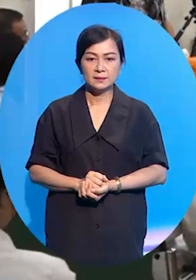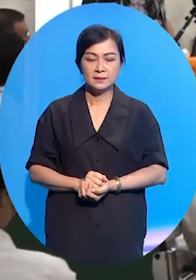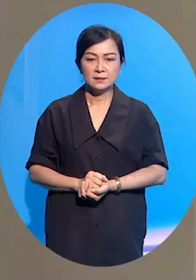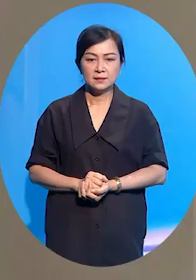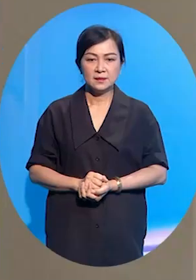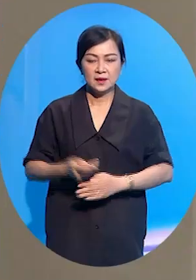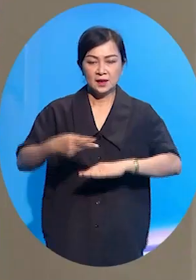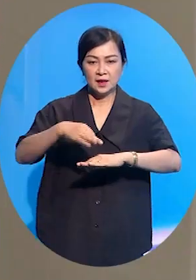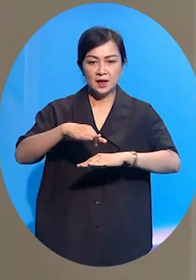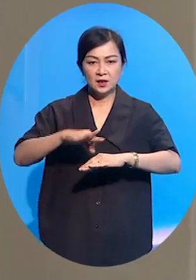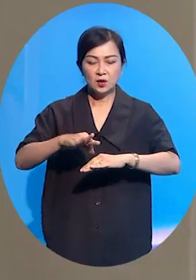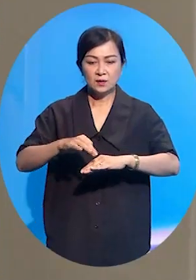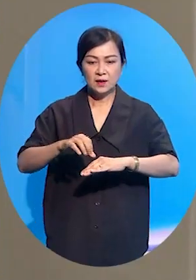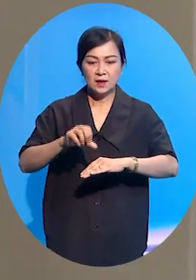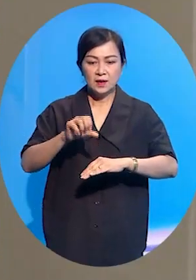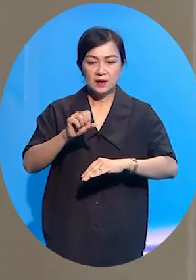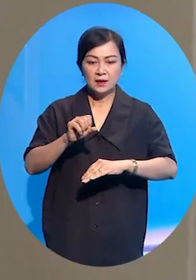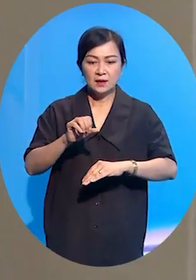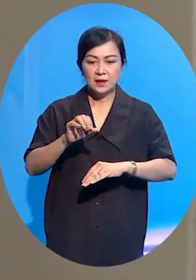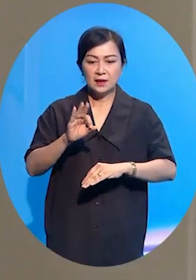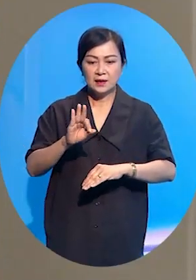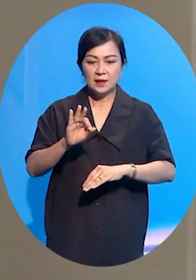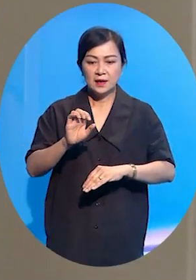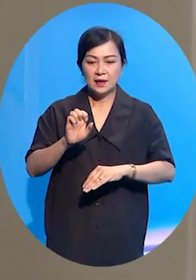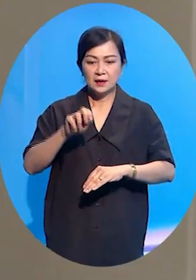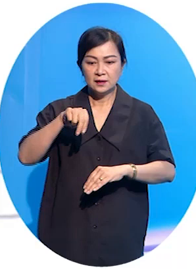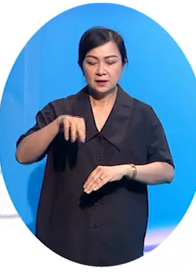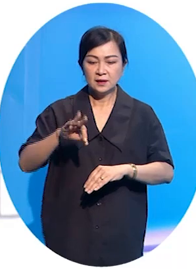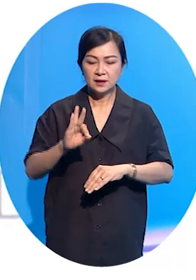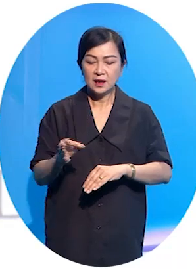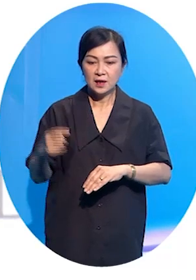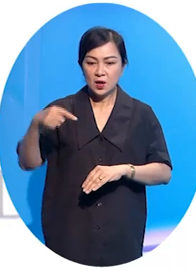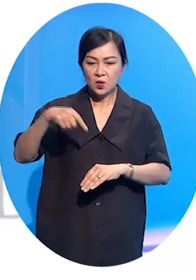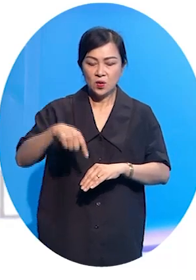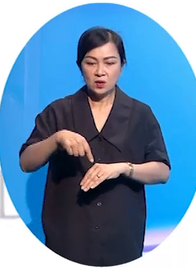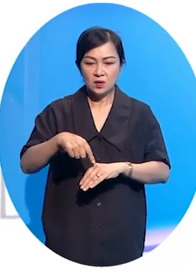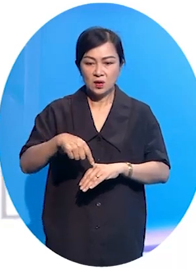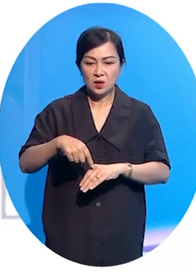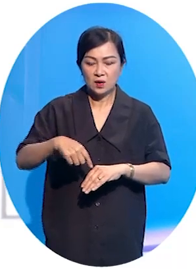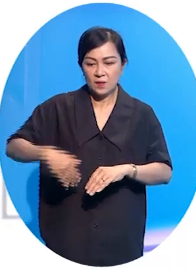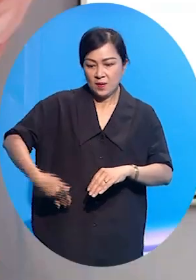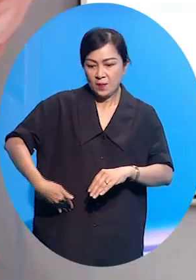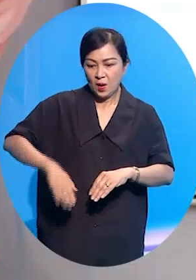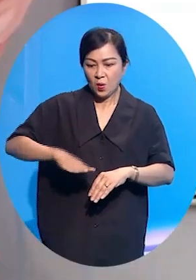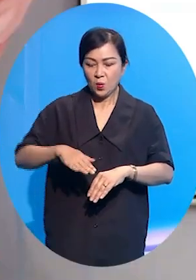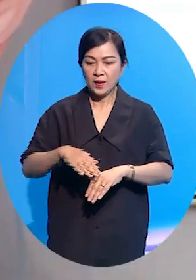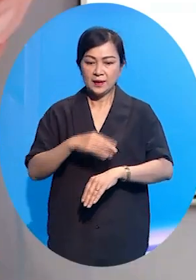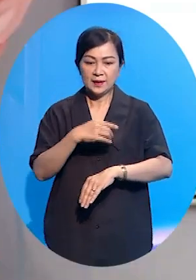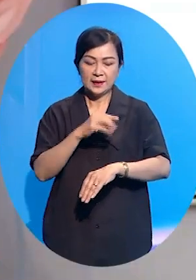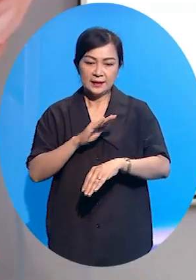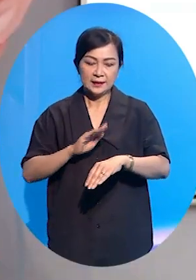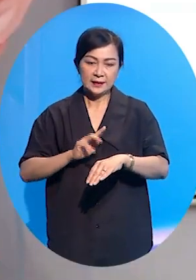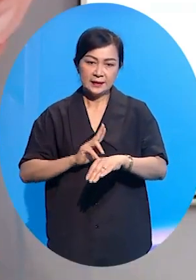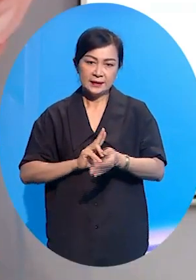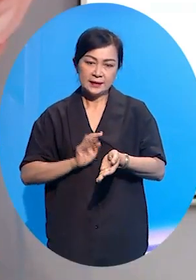Với kỹ thuật can thiệp đặt stent gạt, các bác sĩ sẽ tiến hành đưa ống thông vào mạch máu qua lỗ nhỏ ở vùng bẹn hoặc tay lên đến vị trí khối